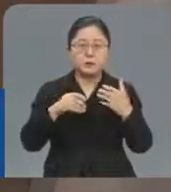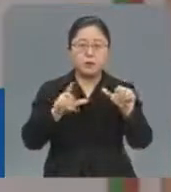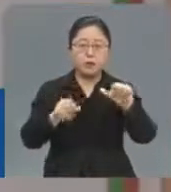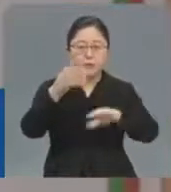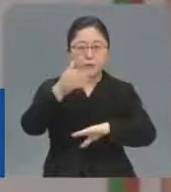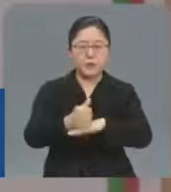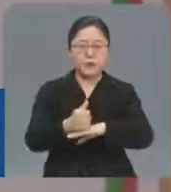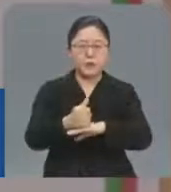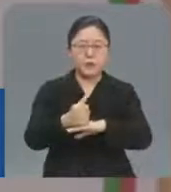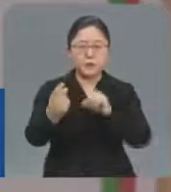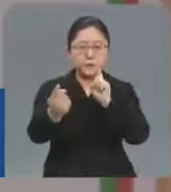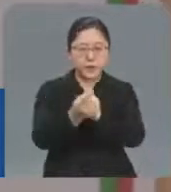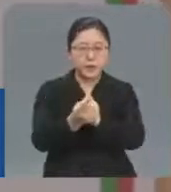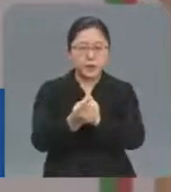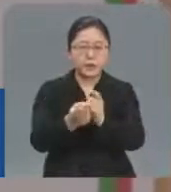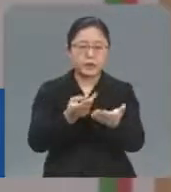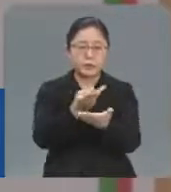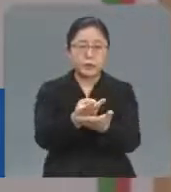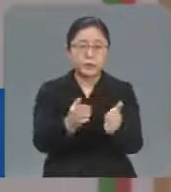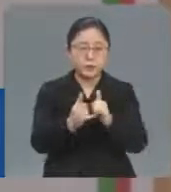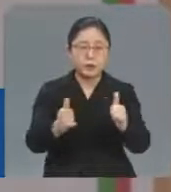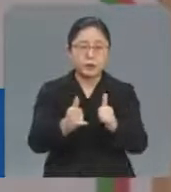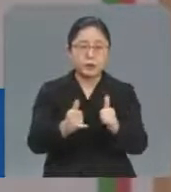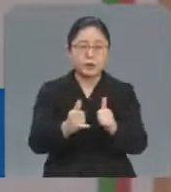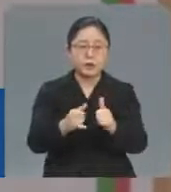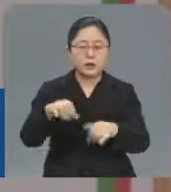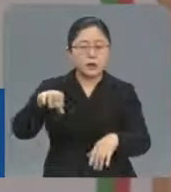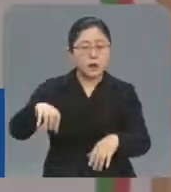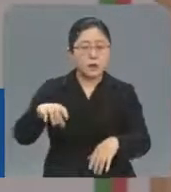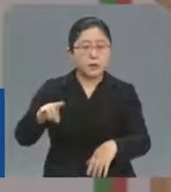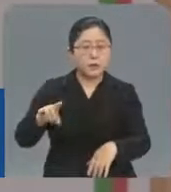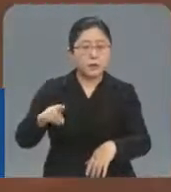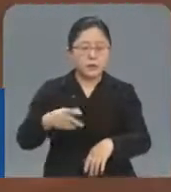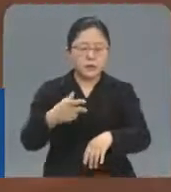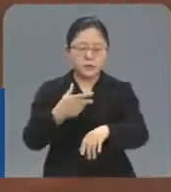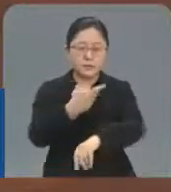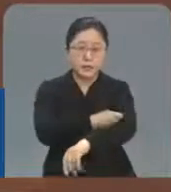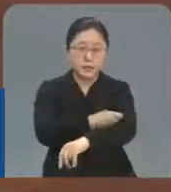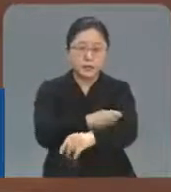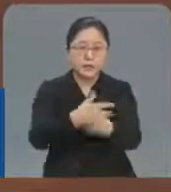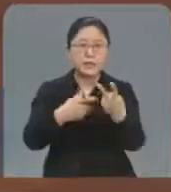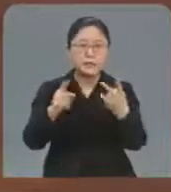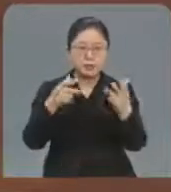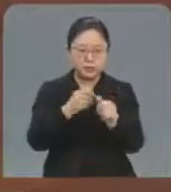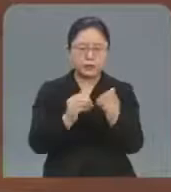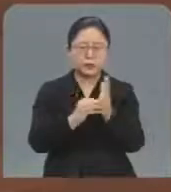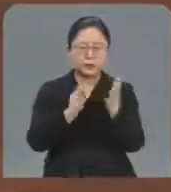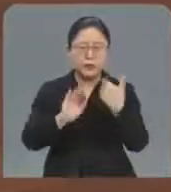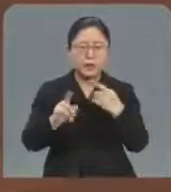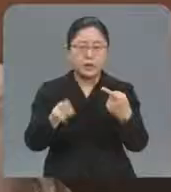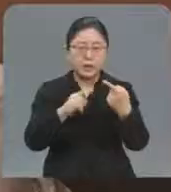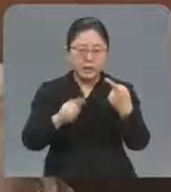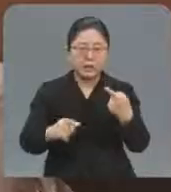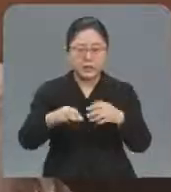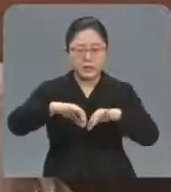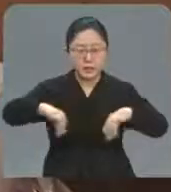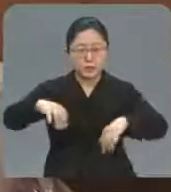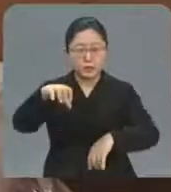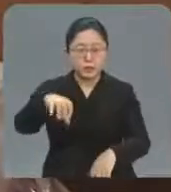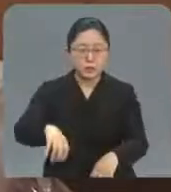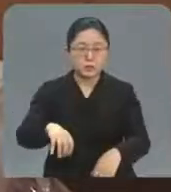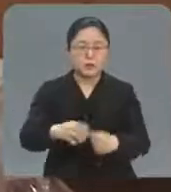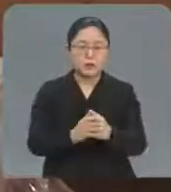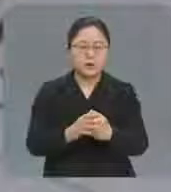말부터 면회객이나 입원 환자 가운데 한쪽이라도 백신 2차 접종이 끝난 경우에 1인실이나 독립된 별도